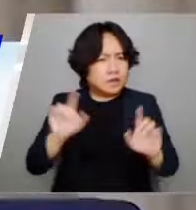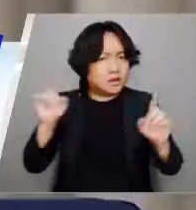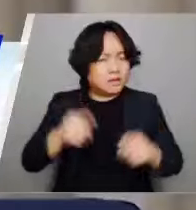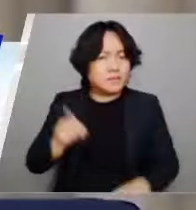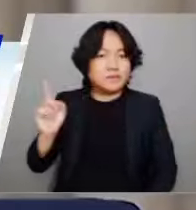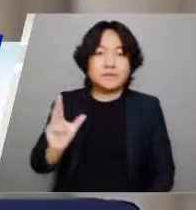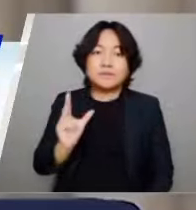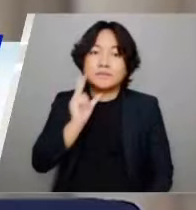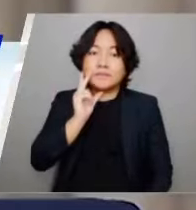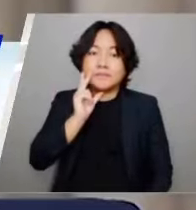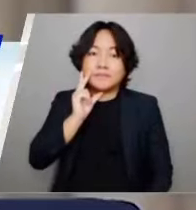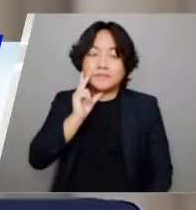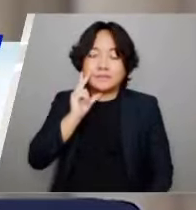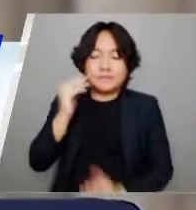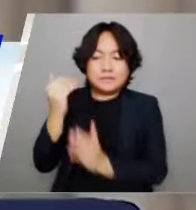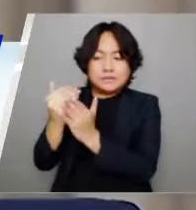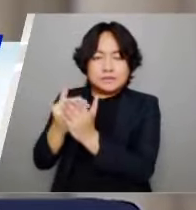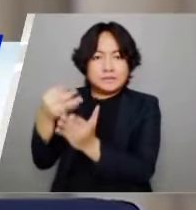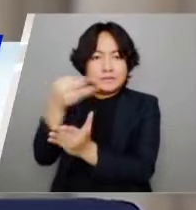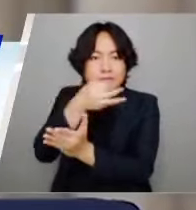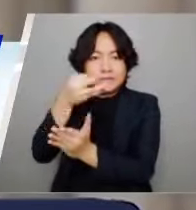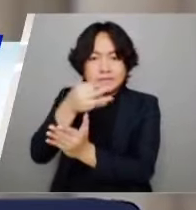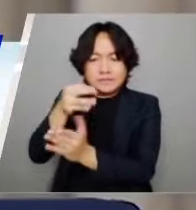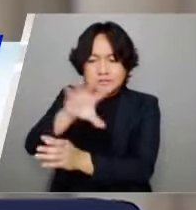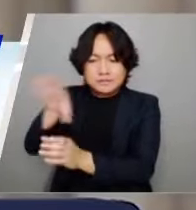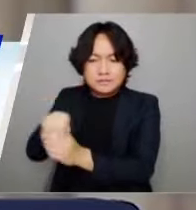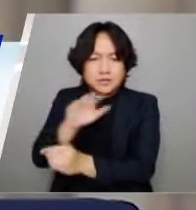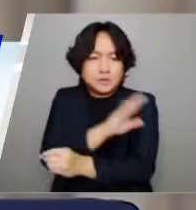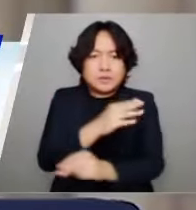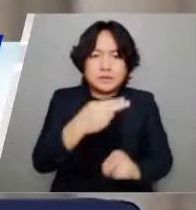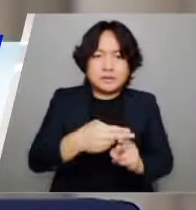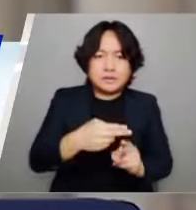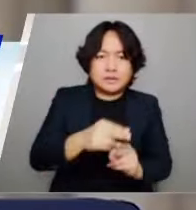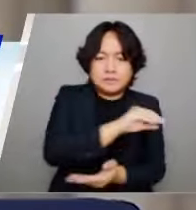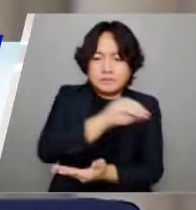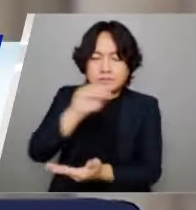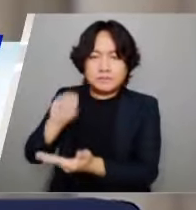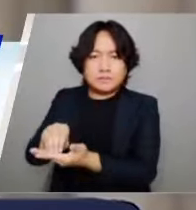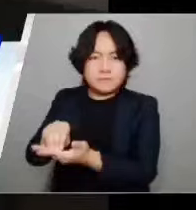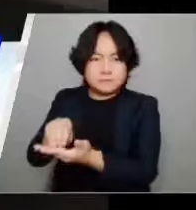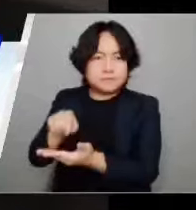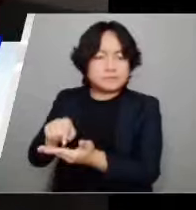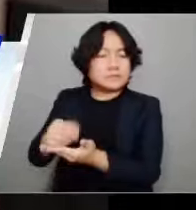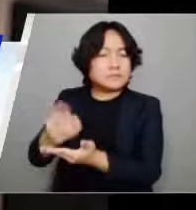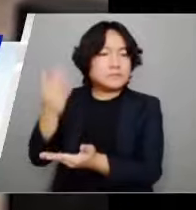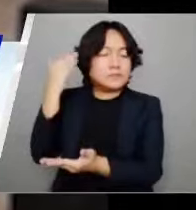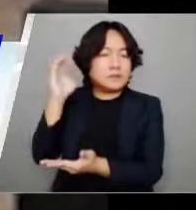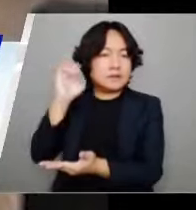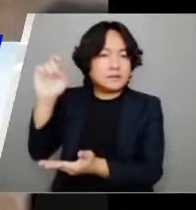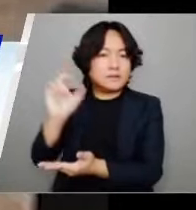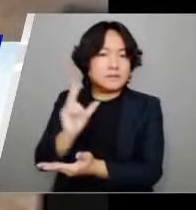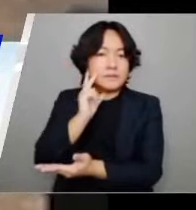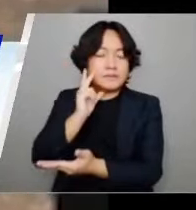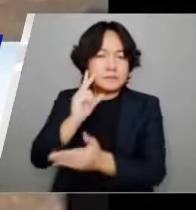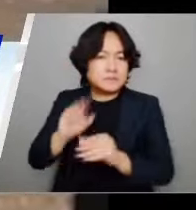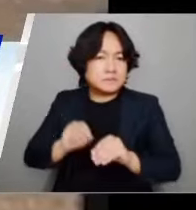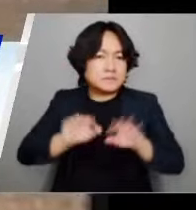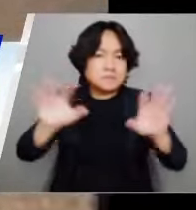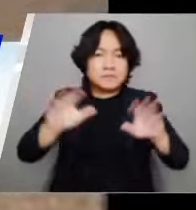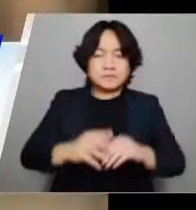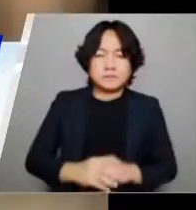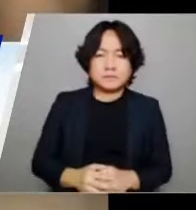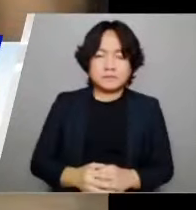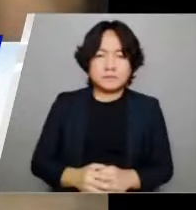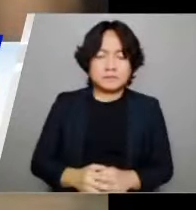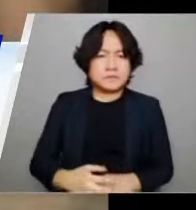protector panier at Dr Lord sa bansa na inilabas ni dating Pangulong Duterte may persons of interest noon ang pulisya